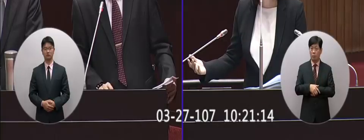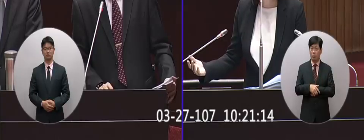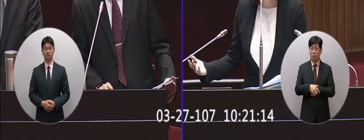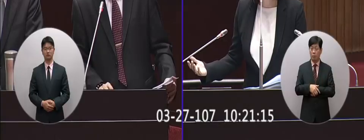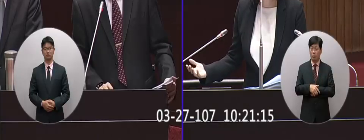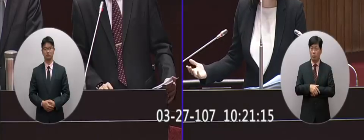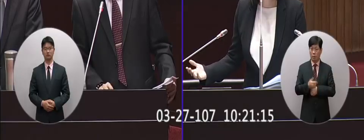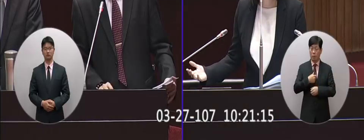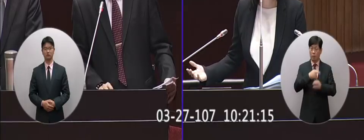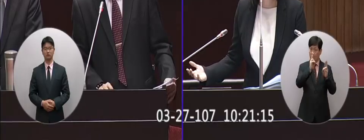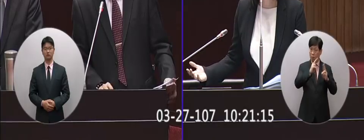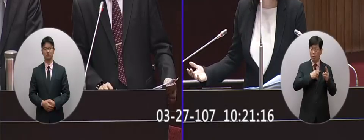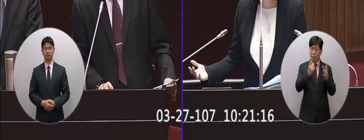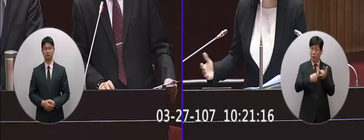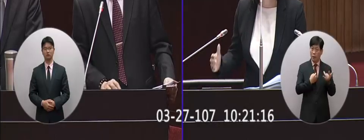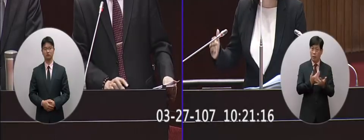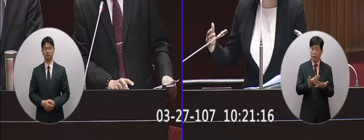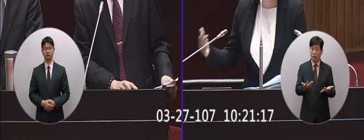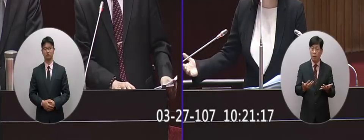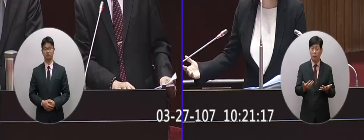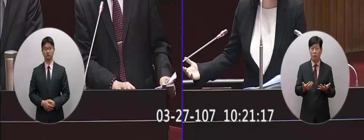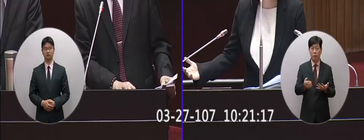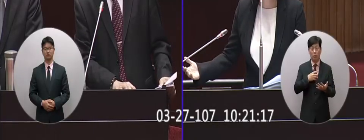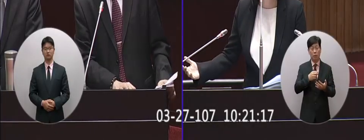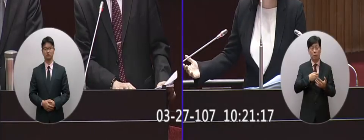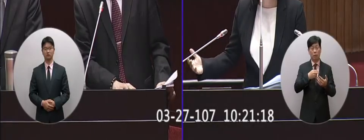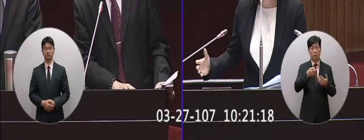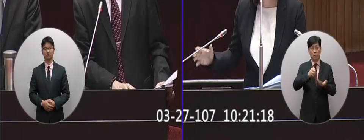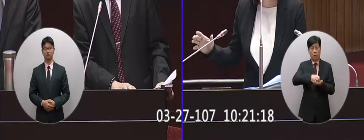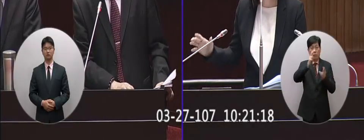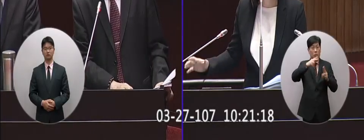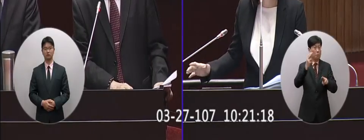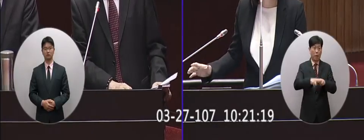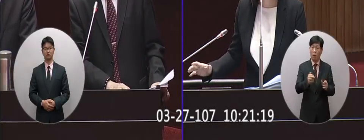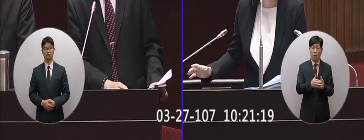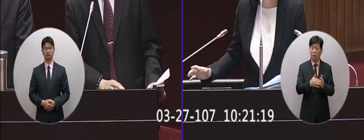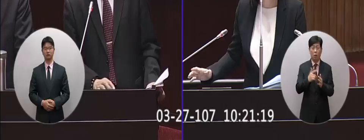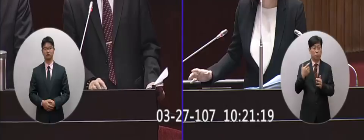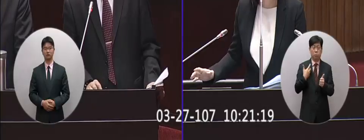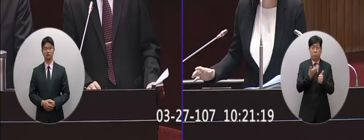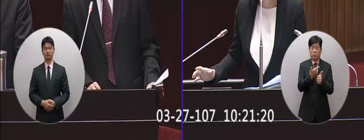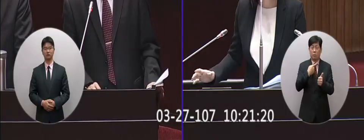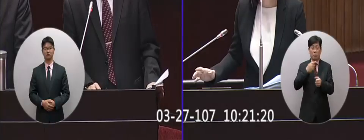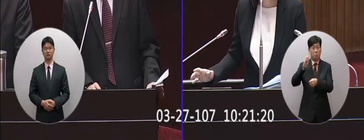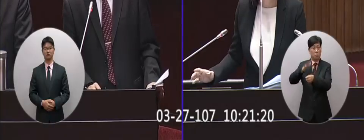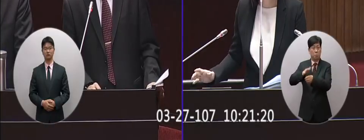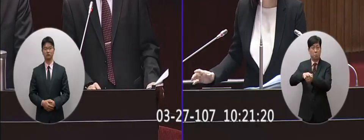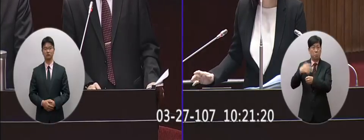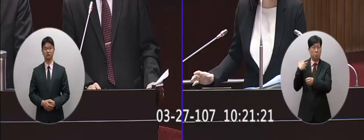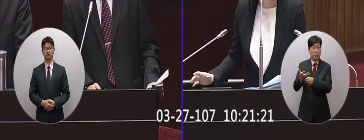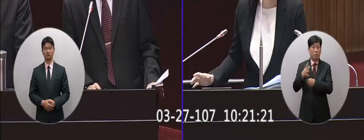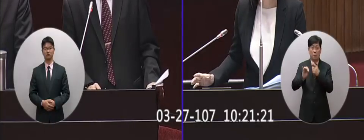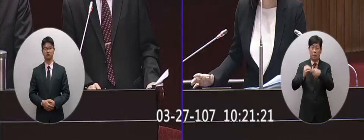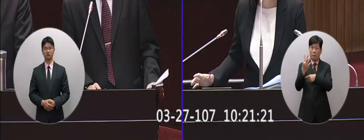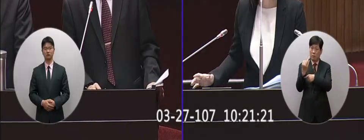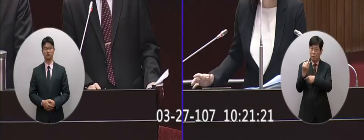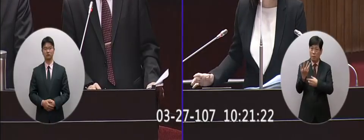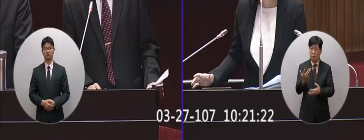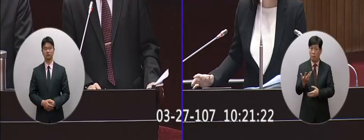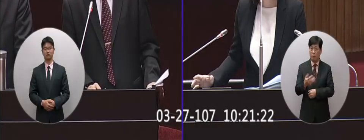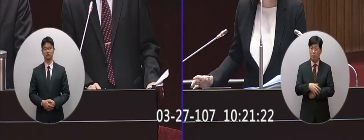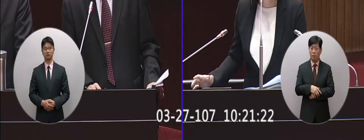呢？我们的电力缺口呢？你现在把核电废掉了，你以后不是靠它要补足百分之多少的占